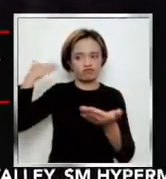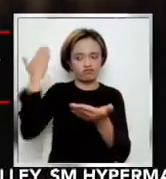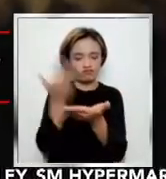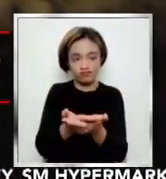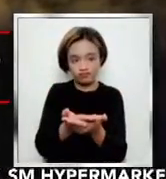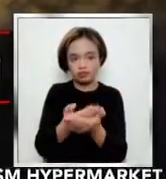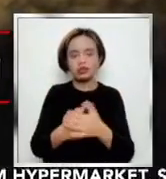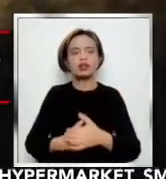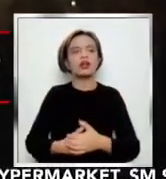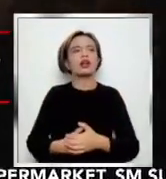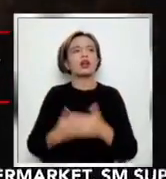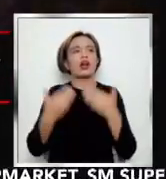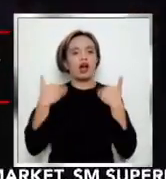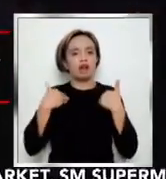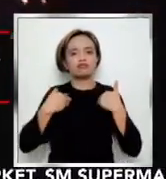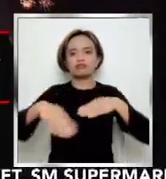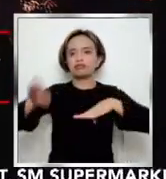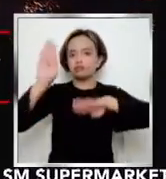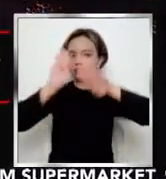ng aberya doon po sa